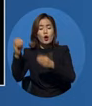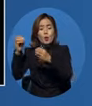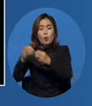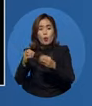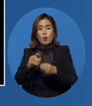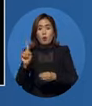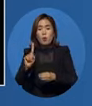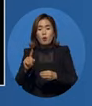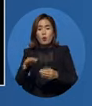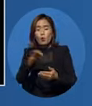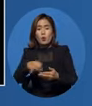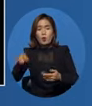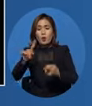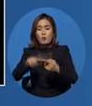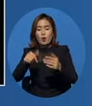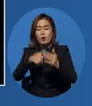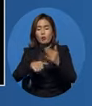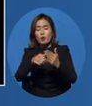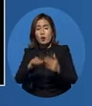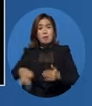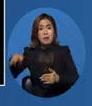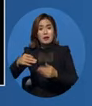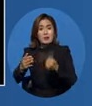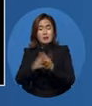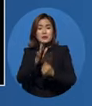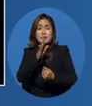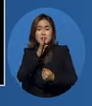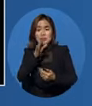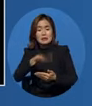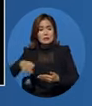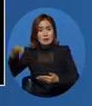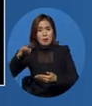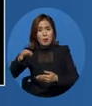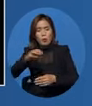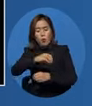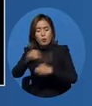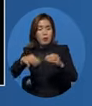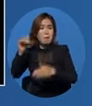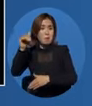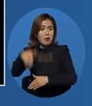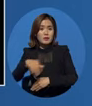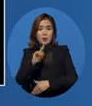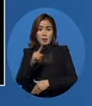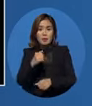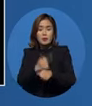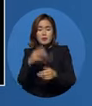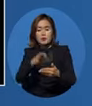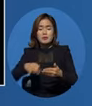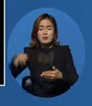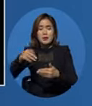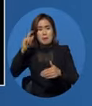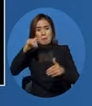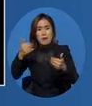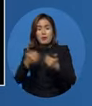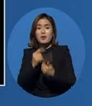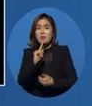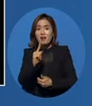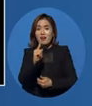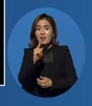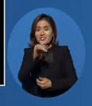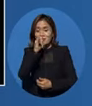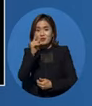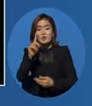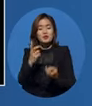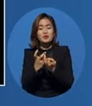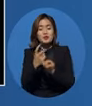임금 인상이 되면 물가가 상승 돼서 실질 임금은 오히려 저하된다 임금이 상판 대한 논리를 펴는데 그에 대해서 어떻게